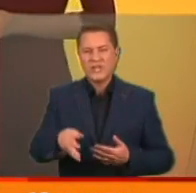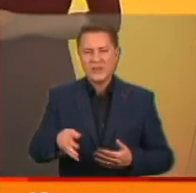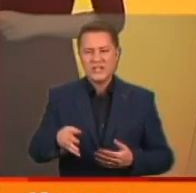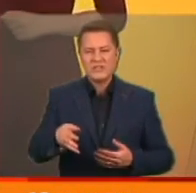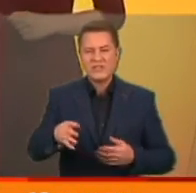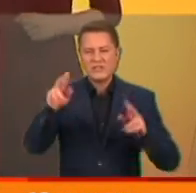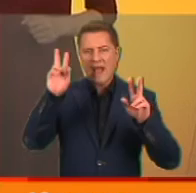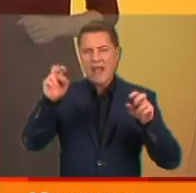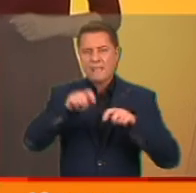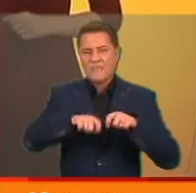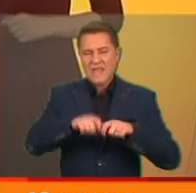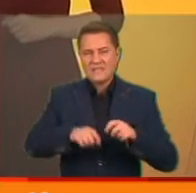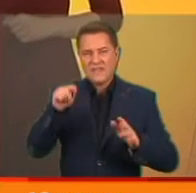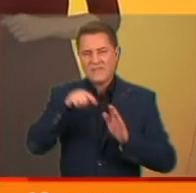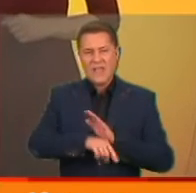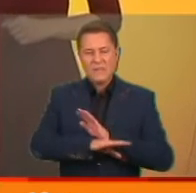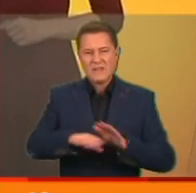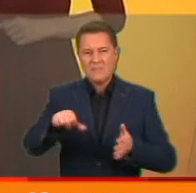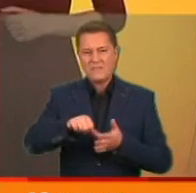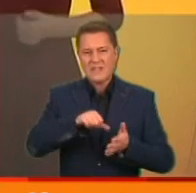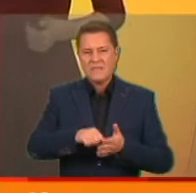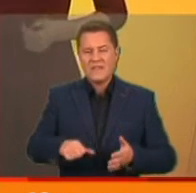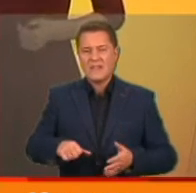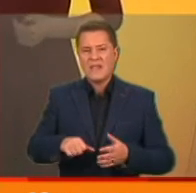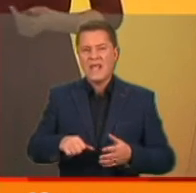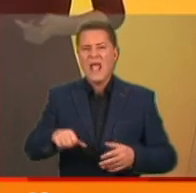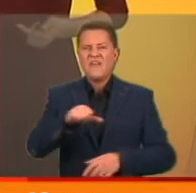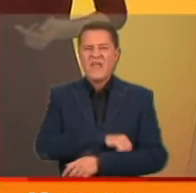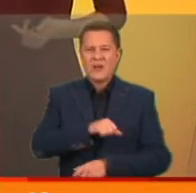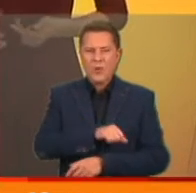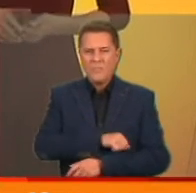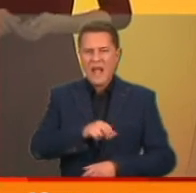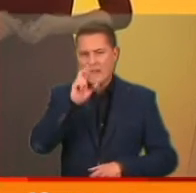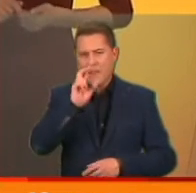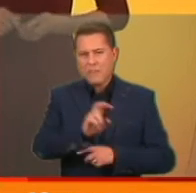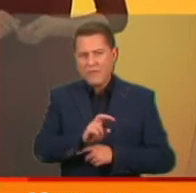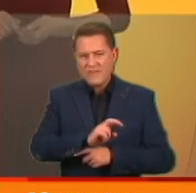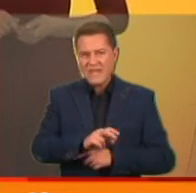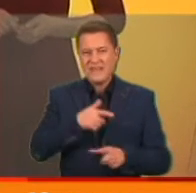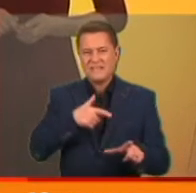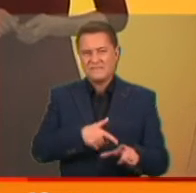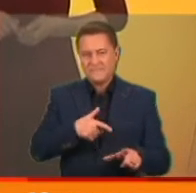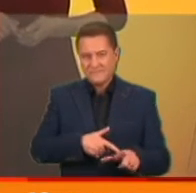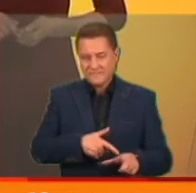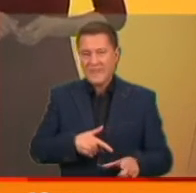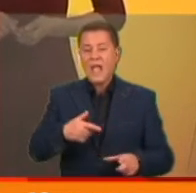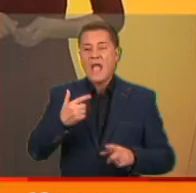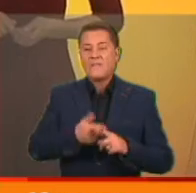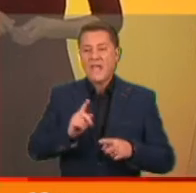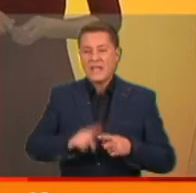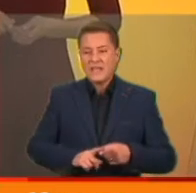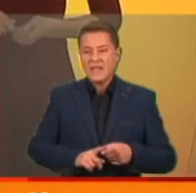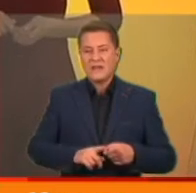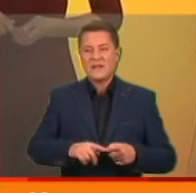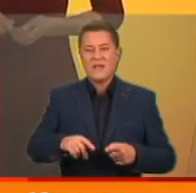тисячі тестів. Туди не потрапили представники груп ризику – ін'єкційні наркомани, повіючі, чоловіки нетрадиційної орієнтації, в яких